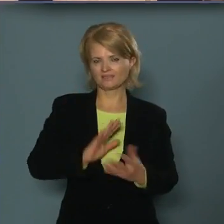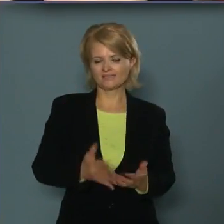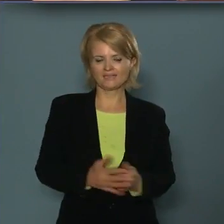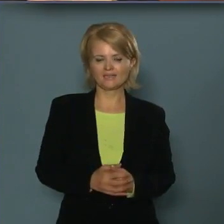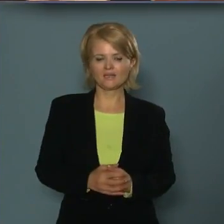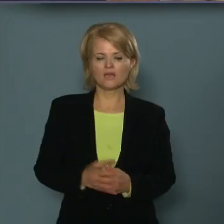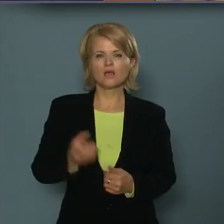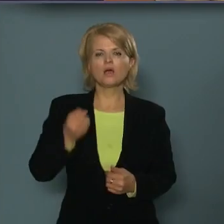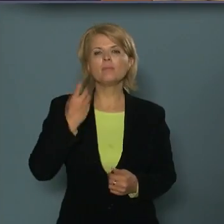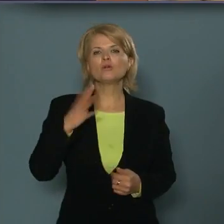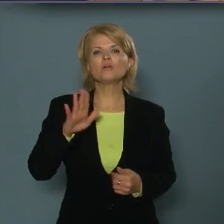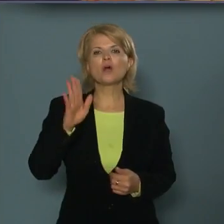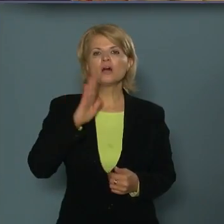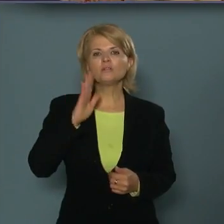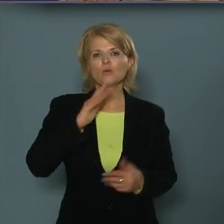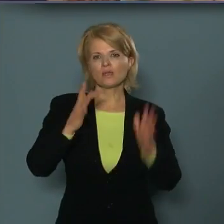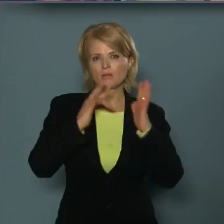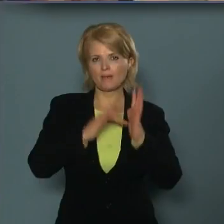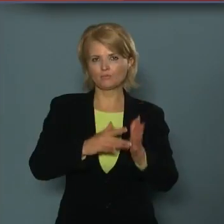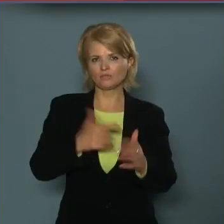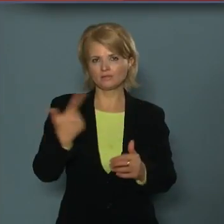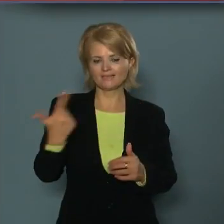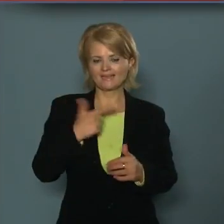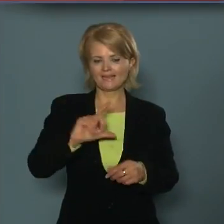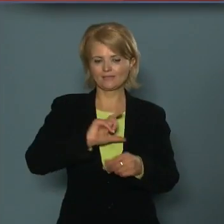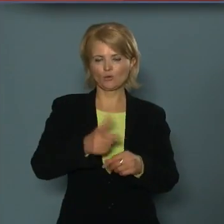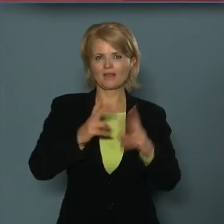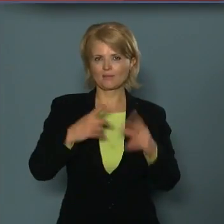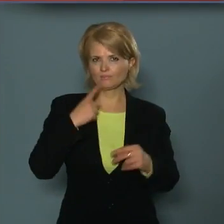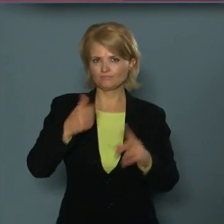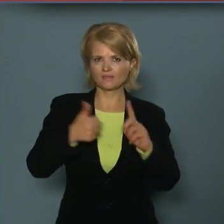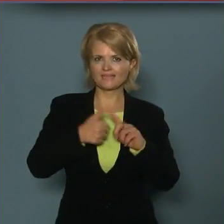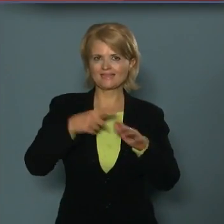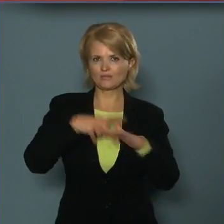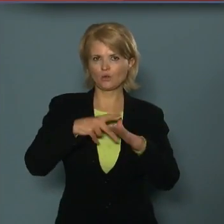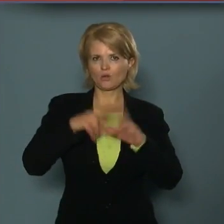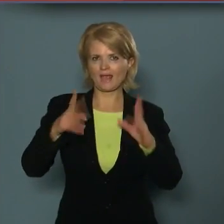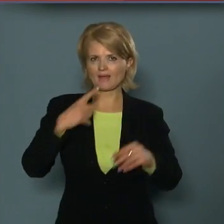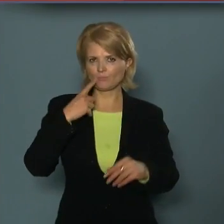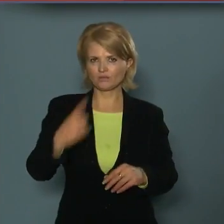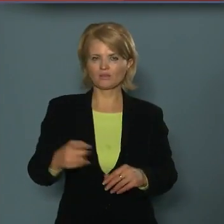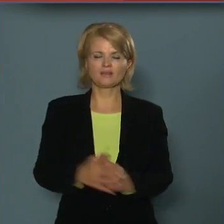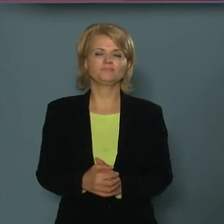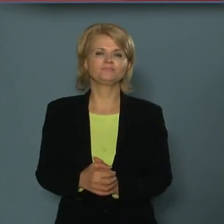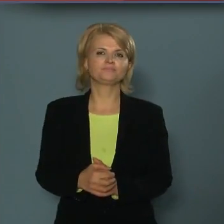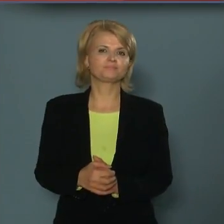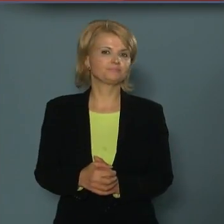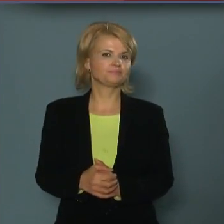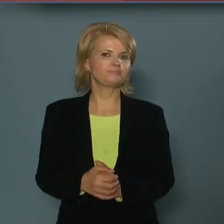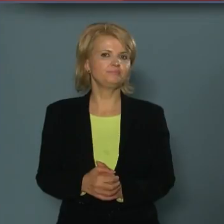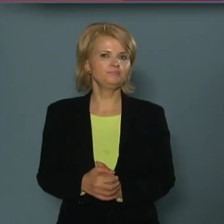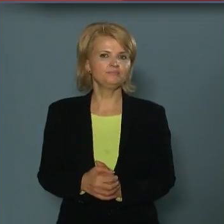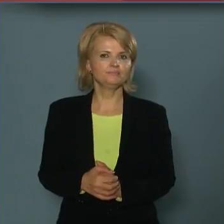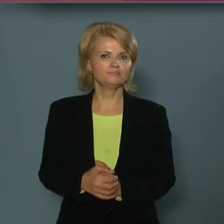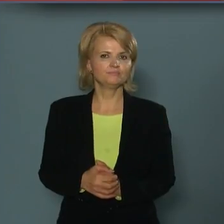antológia bemutatójára kerül a sor, akkor két dolgot mindenféleképpen el kell mondani. Az egyik dolog az